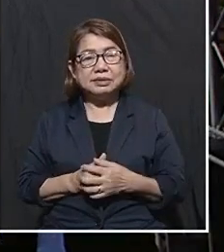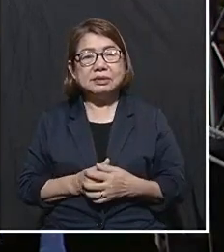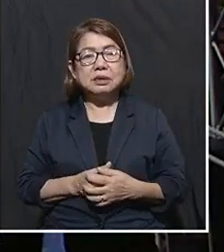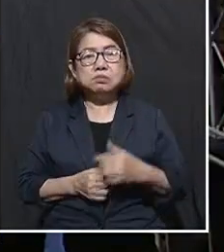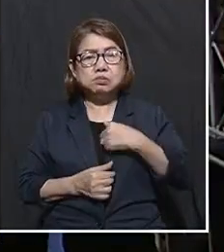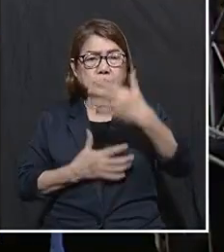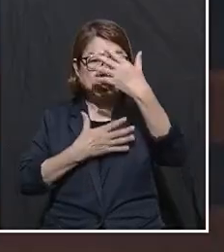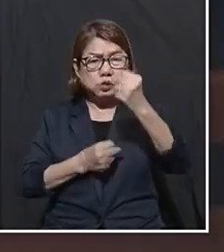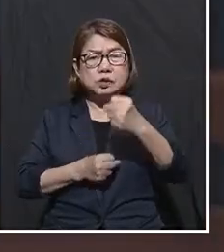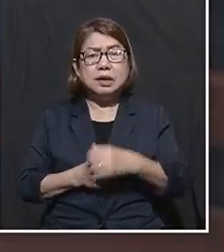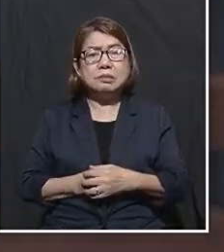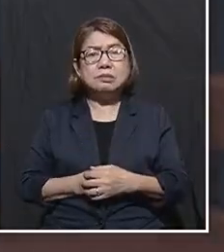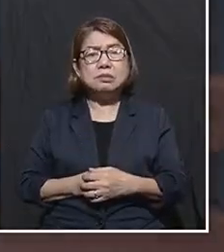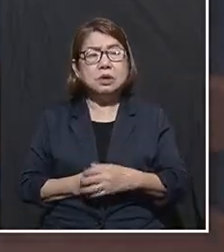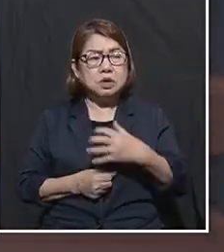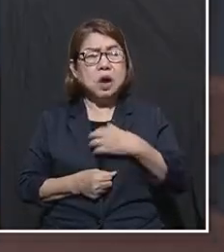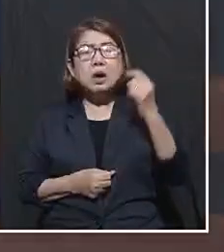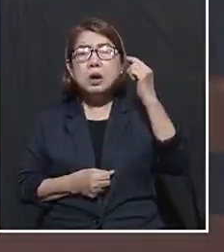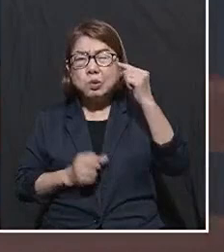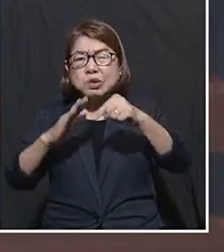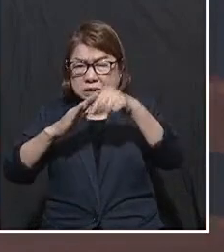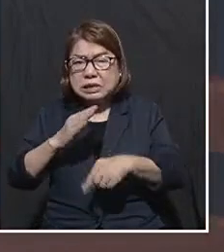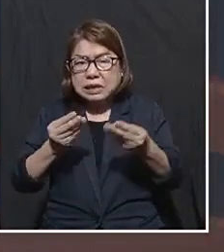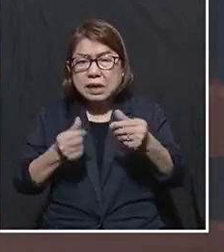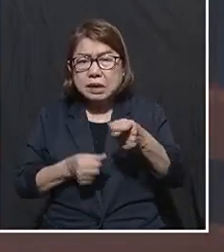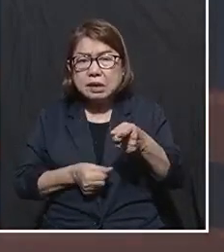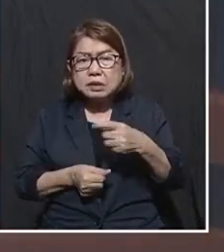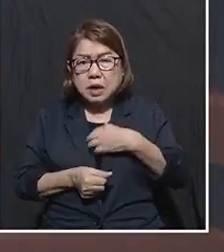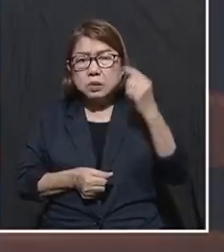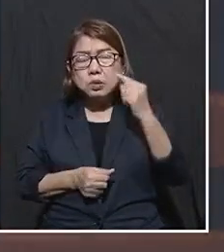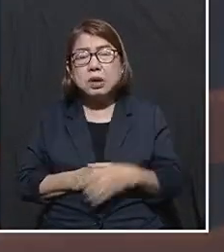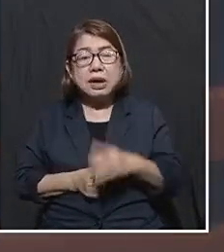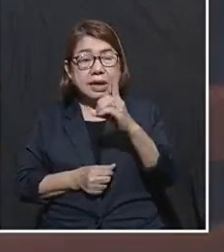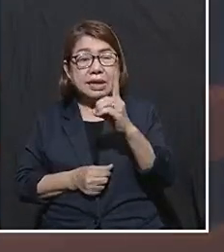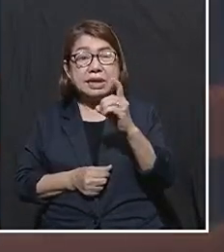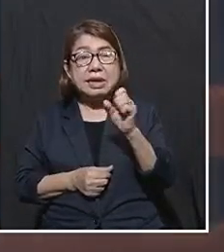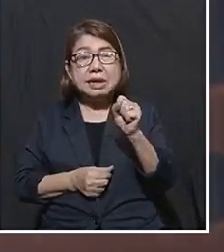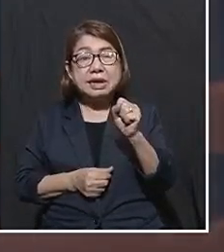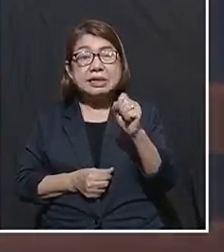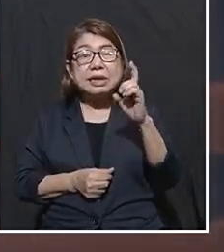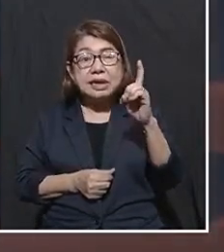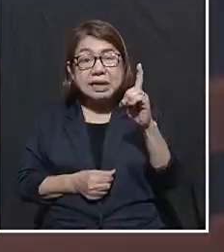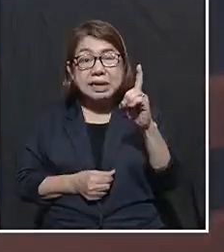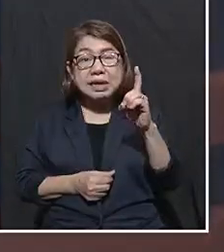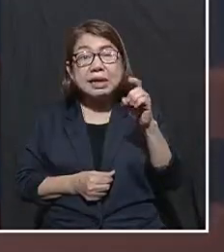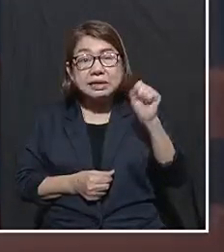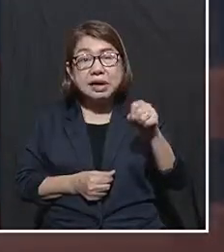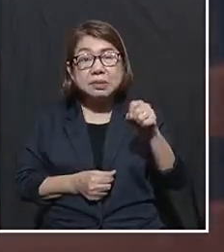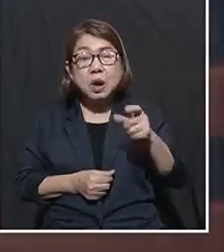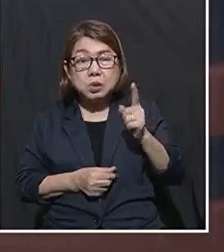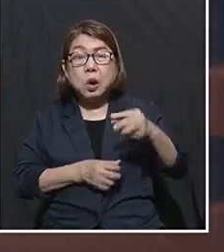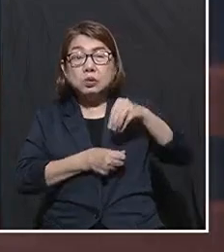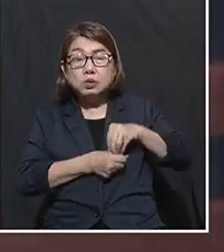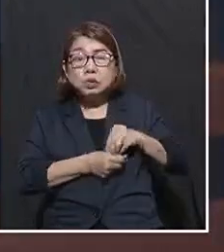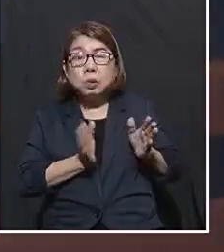ดีมีความสนใจอยู่แล้วก็อยากจะขอทราบลงรายละเอียดอีกนิดนึงนะครับว่า DSD ใช่ไหมครับตัวเนี้ยเห็นว่าจะต้องไป